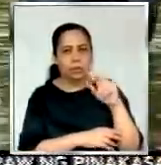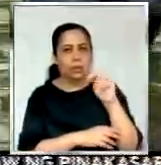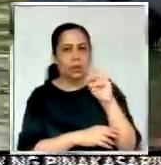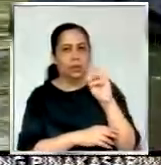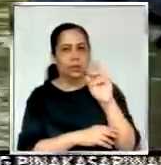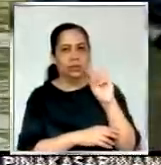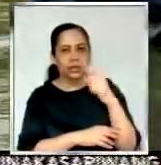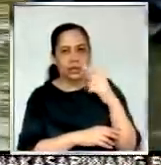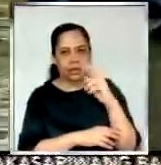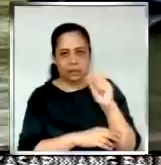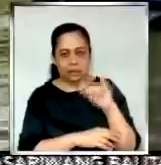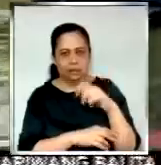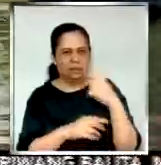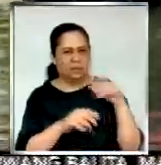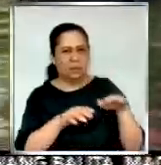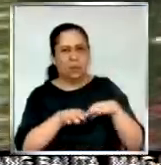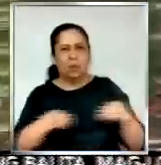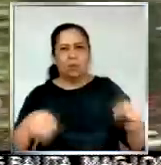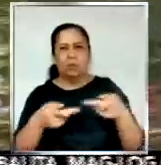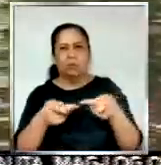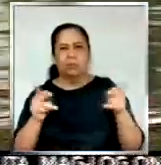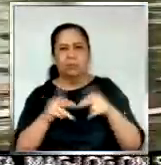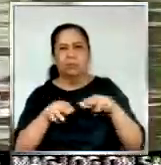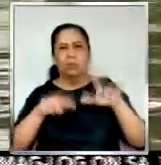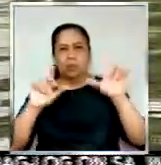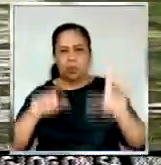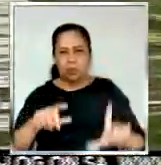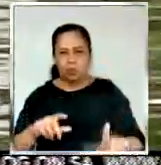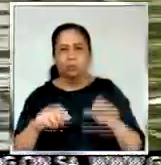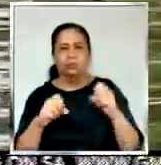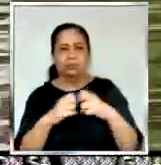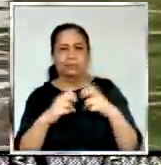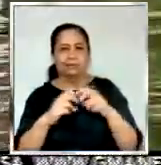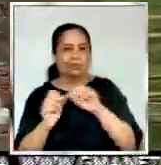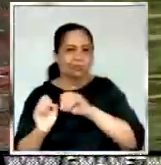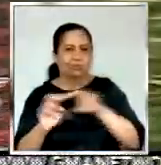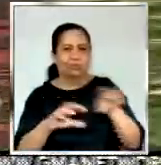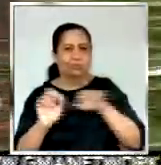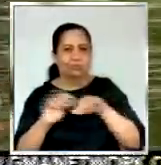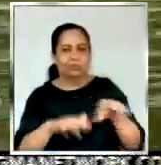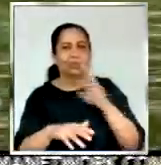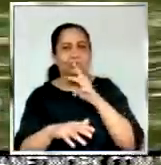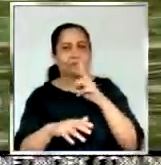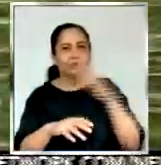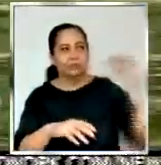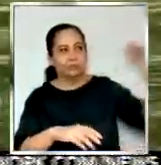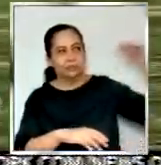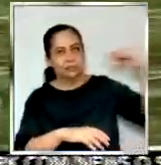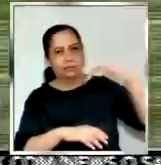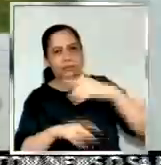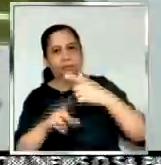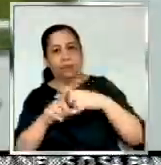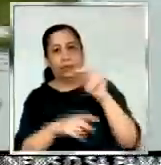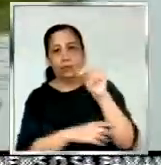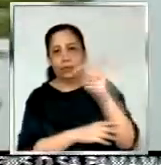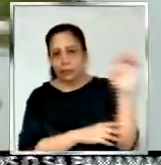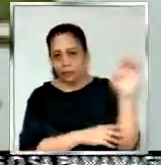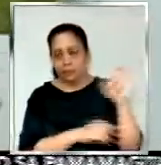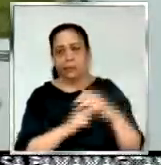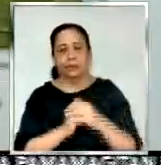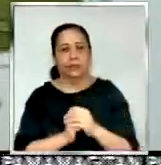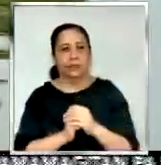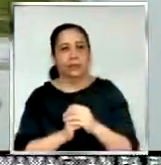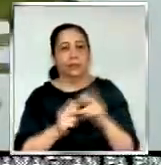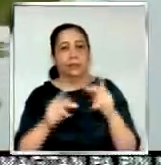nasa mababang lokasyon ang mga barangay, sila din daw ang pinupuntahan ng mga tubig na bumababa mula sa Nueva Ecija. Sa mga barangay